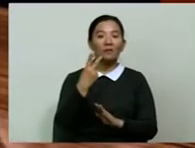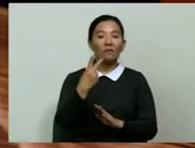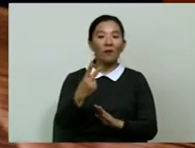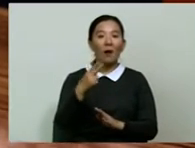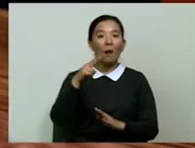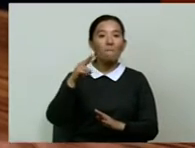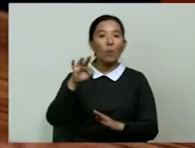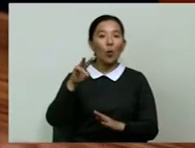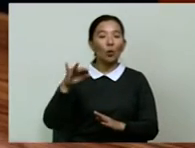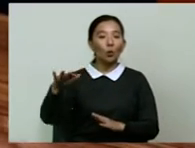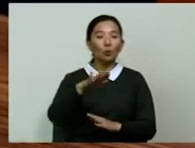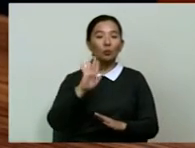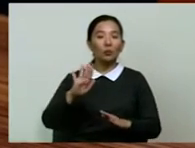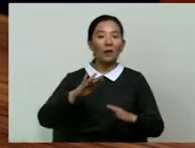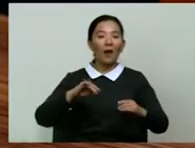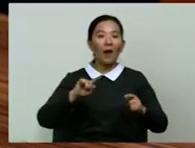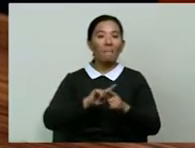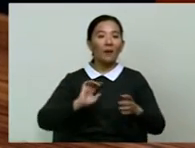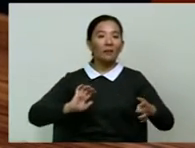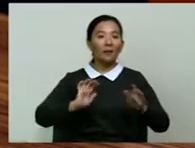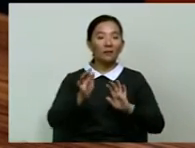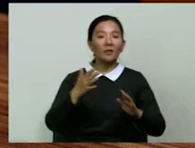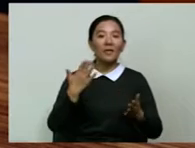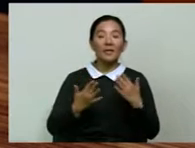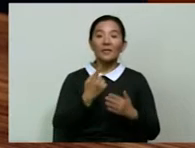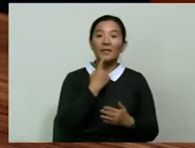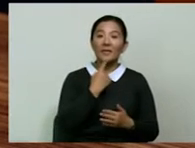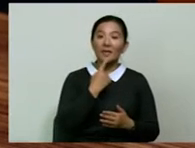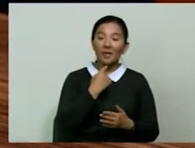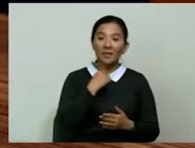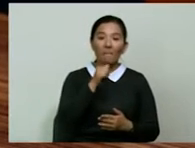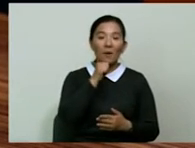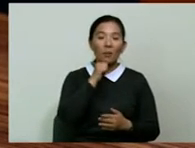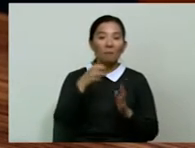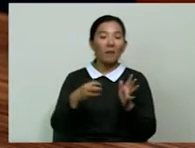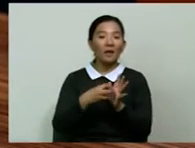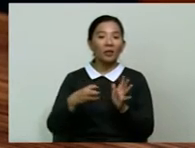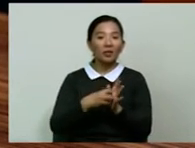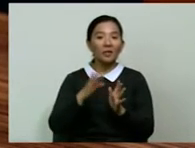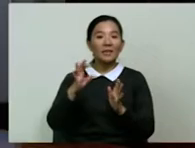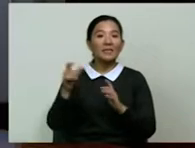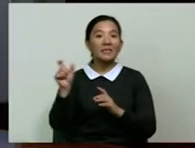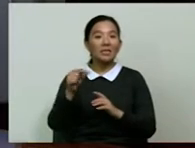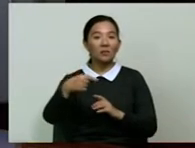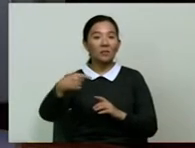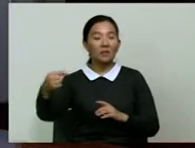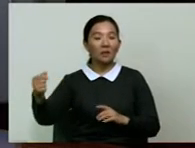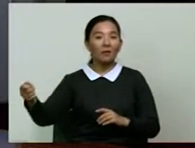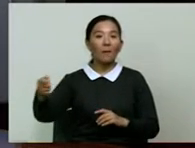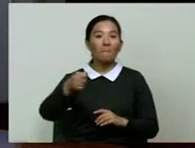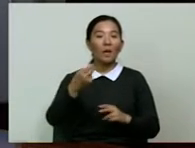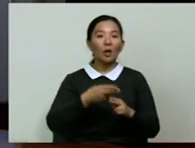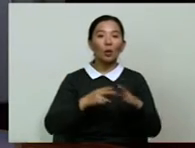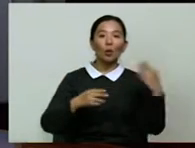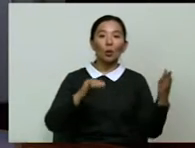Два полюса будут отталкиваться. Если же я красный конец поднесу к синему концу магнитной стрелки, то есть